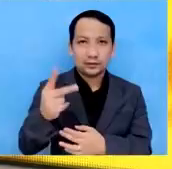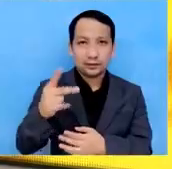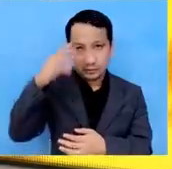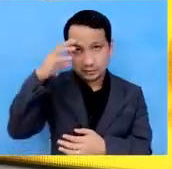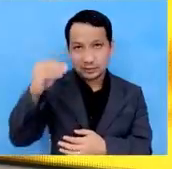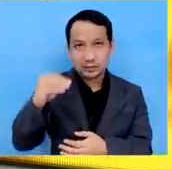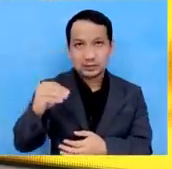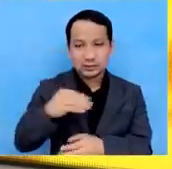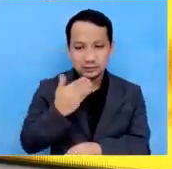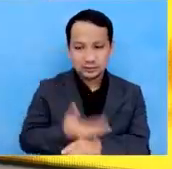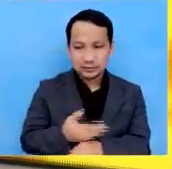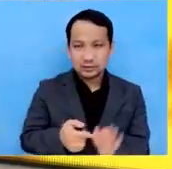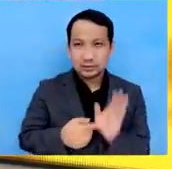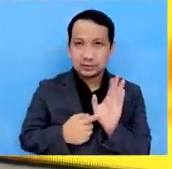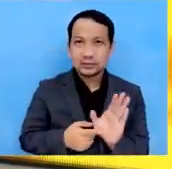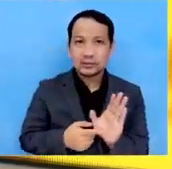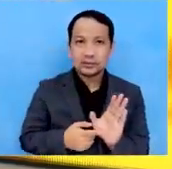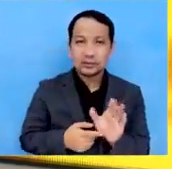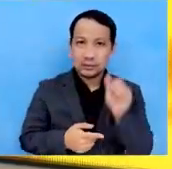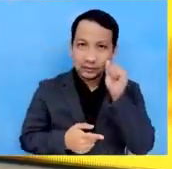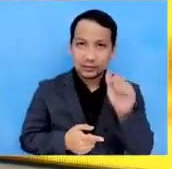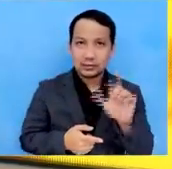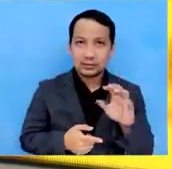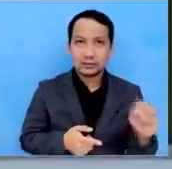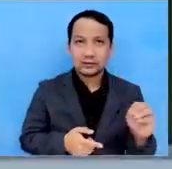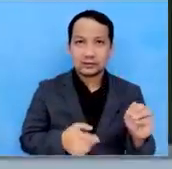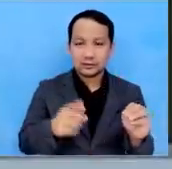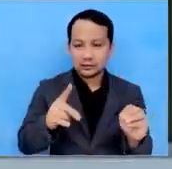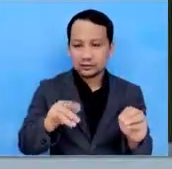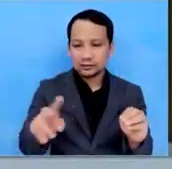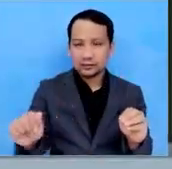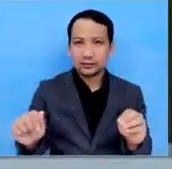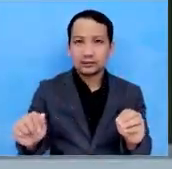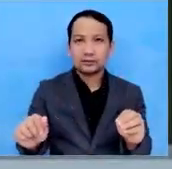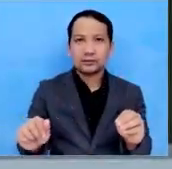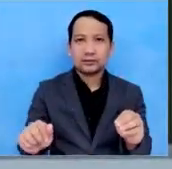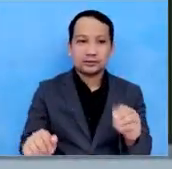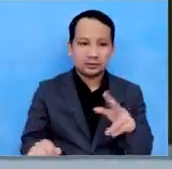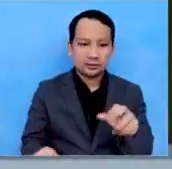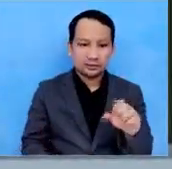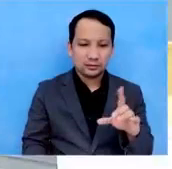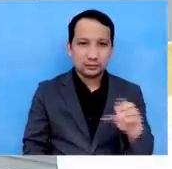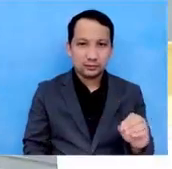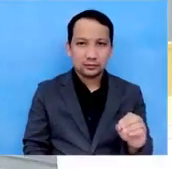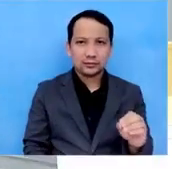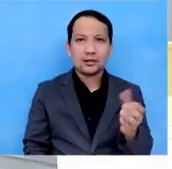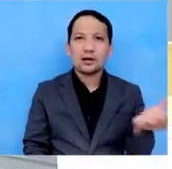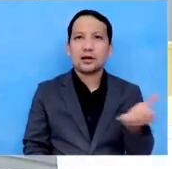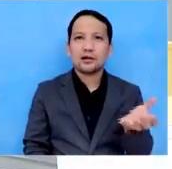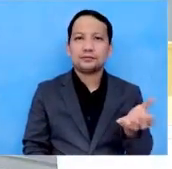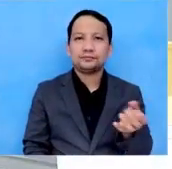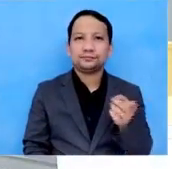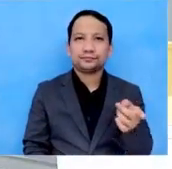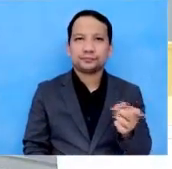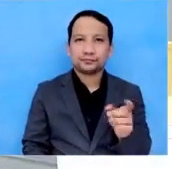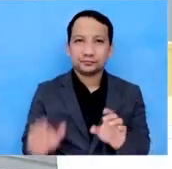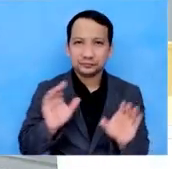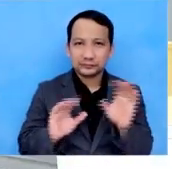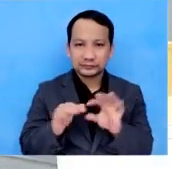anak ni Alma at anak ni Dina, yes, si Jairus tsaka si Vito. Yes. Oo. Oh. Kamusta naman yung chemistry at